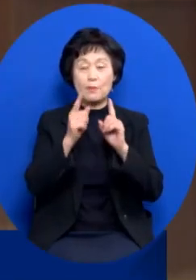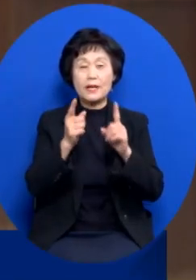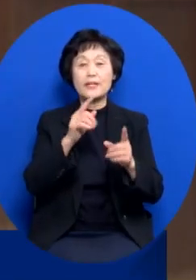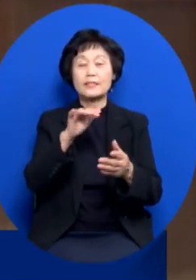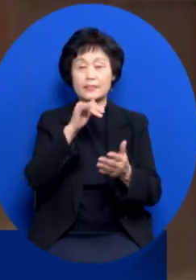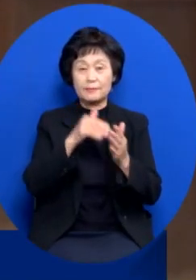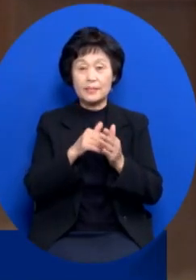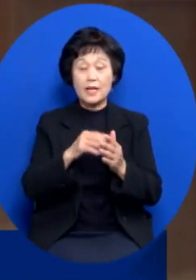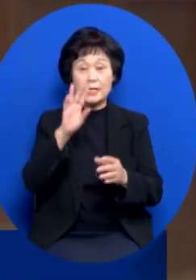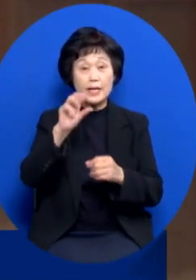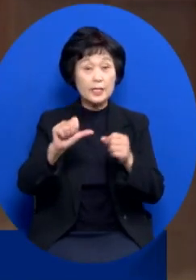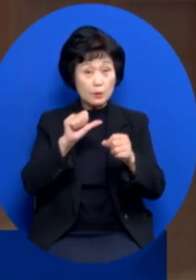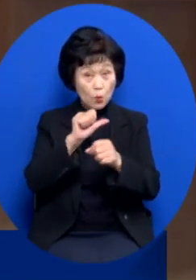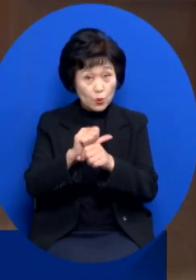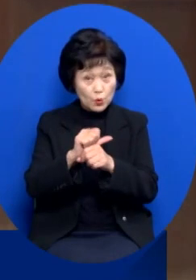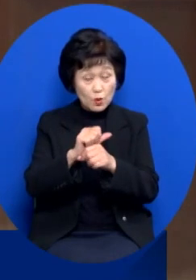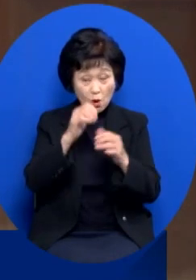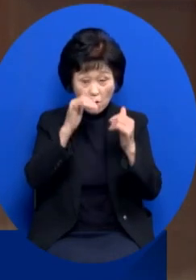45주년이라고 하는